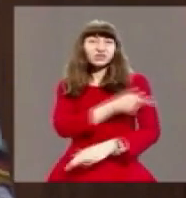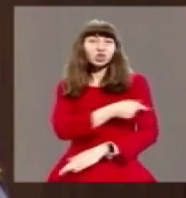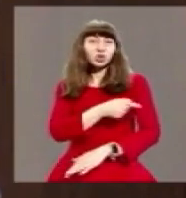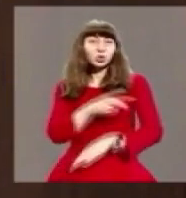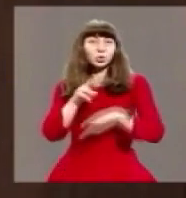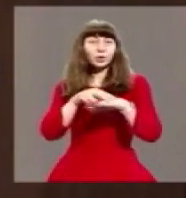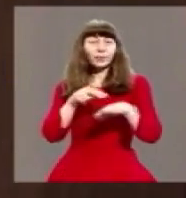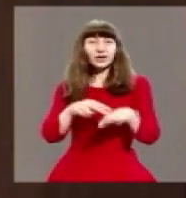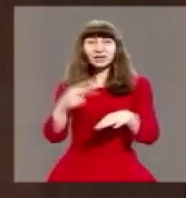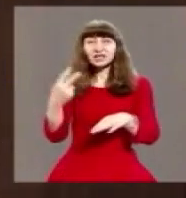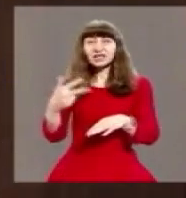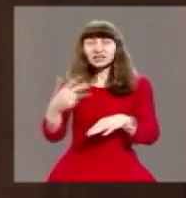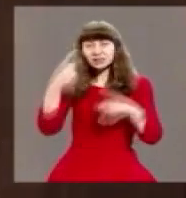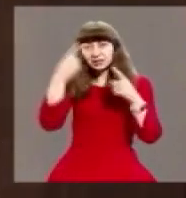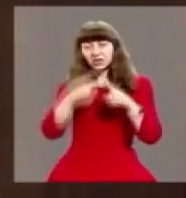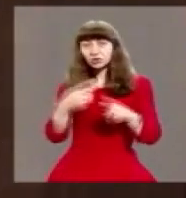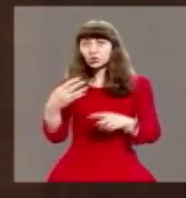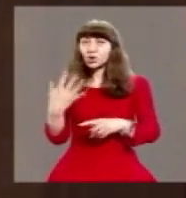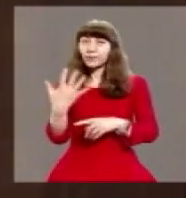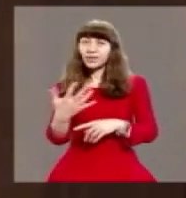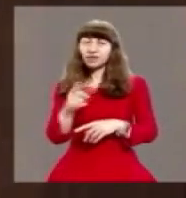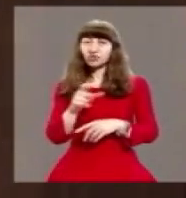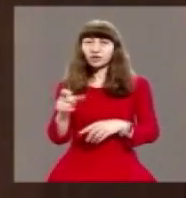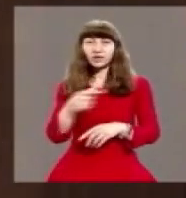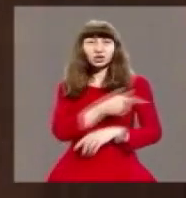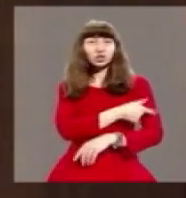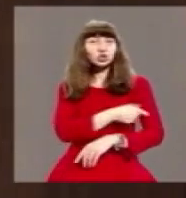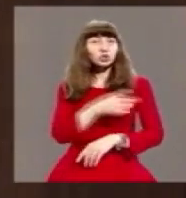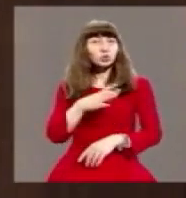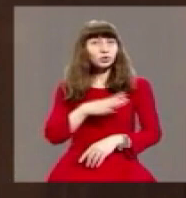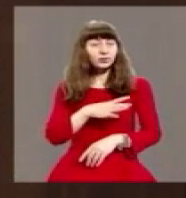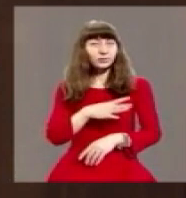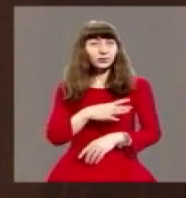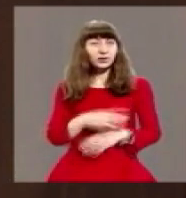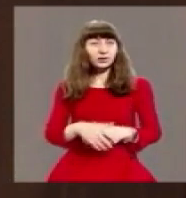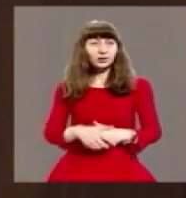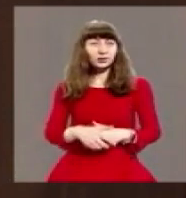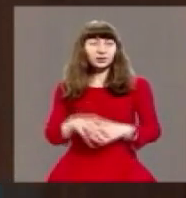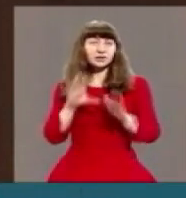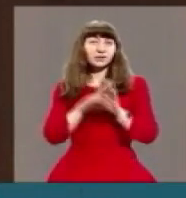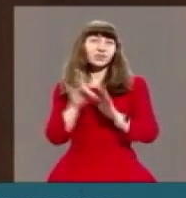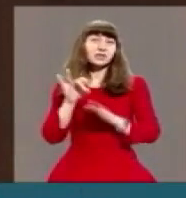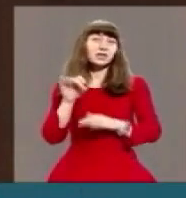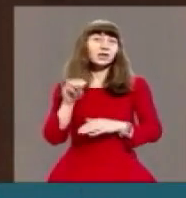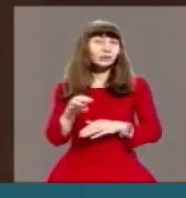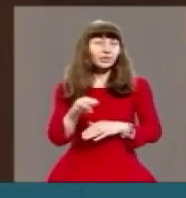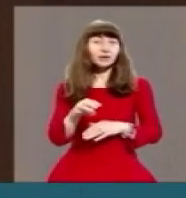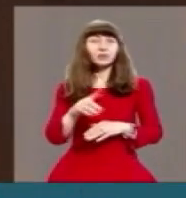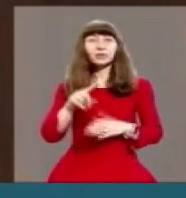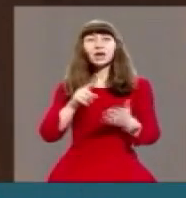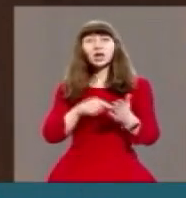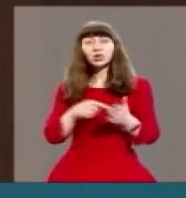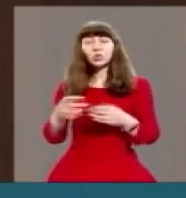более 10 единиц техники и 45 человек личного состава. Для возможного размещения граждан совместно с акиматами городов и районов